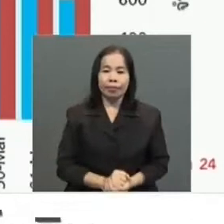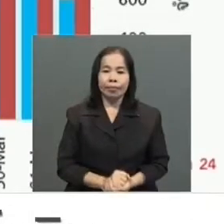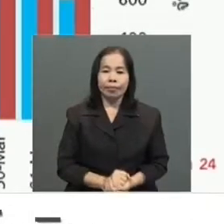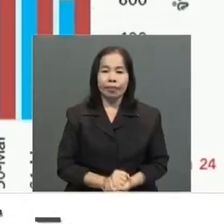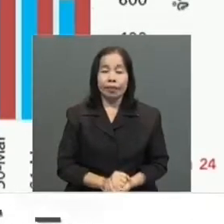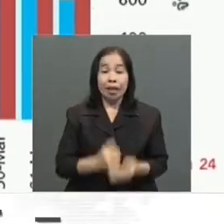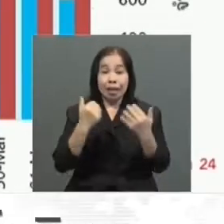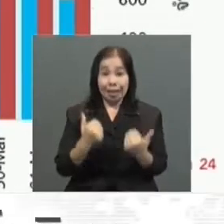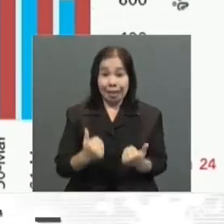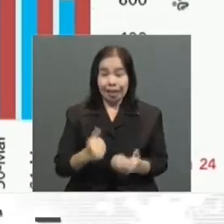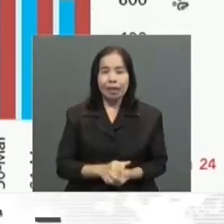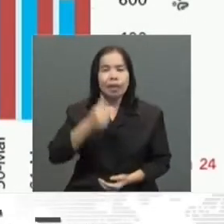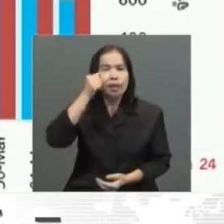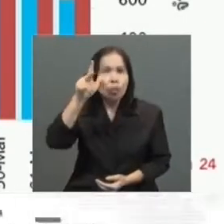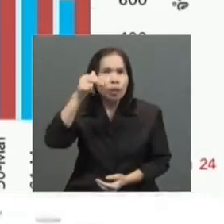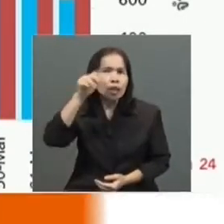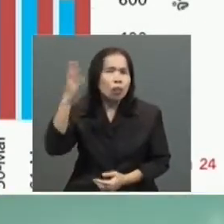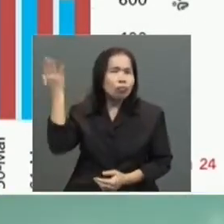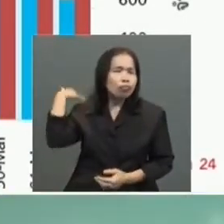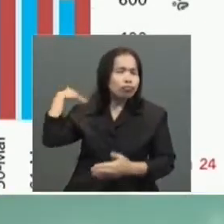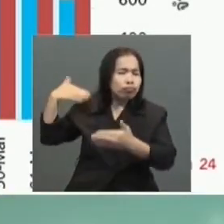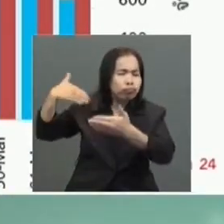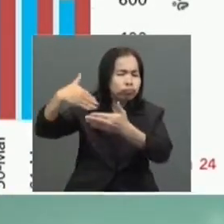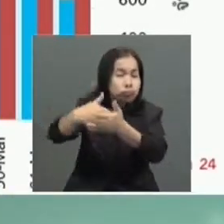แห่งย่านถนนบางลาและจังหวัดชายแดนภาคใต้ที่พบว่าผู้ติดเชื้อส่วนใหญ่อยู่ในปัตตานียะลาสงขลานราธิวาสติดเชื้อจากการเดินทางไปทำศาสนกิจในมาเลเซียขณะนี้เริ่มพบว่าตัวเลขผู้ติดเชื้อใหม่นิ่งขึ้นครับสีฟ้าที่เป็นกราฟแท่งคือกรุงเทพและนนทบุรีสีแดงคือจังหวัดอื่นๆนั่นหมายถึงต่างจังหวัดทั้งหลายนะครับในช่วง3 4วันนี้นะครับ